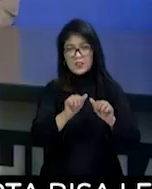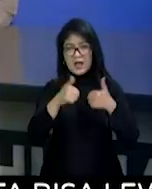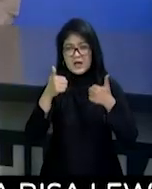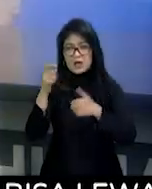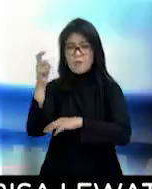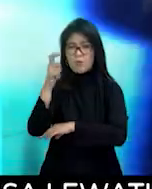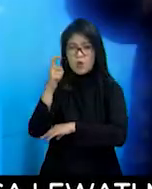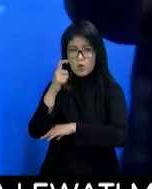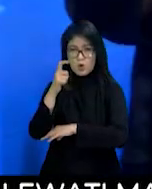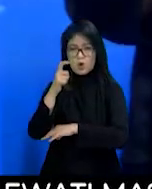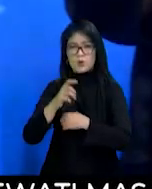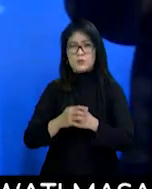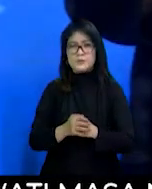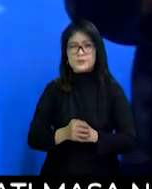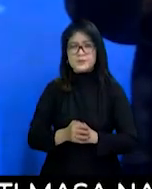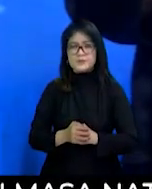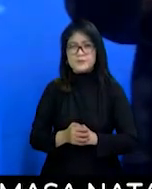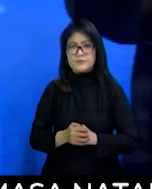Barat. Skenario